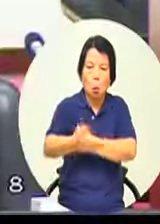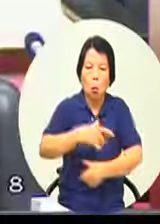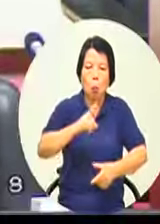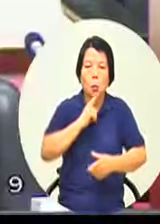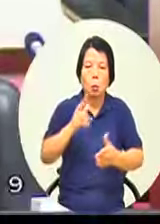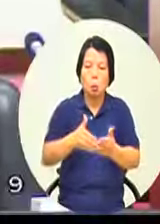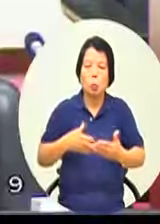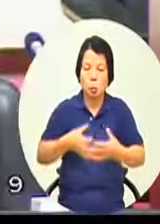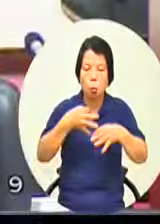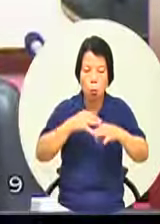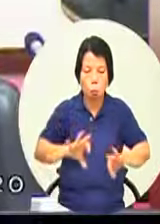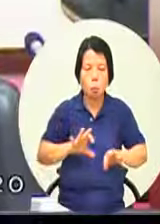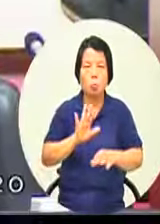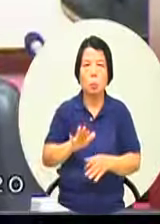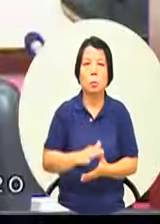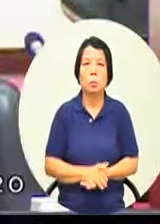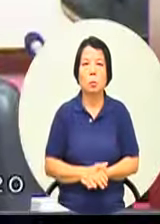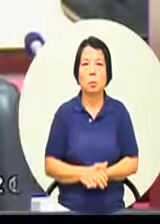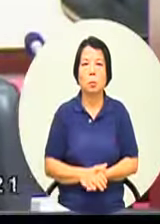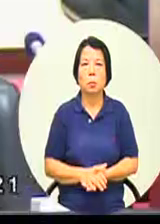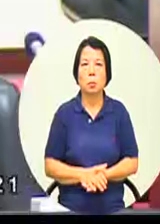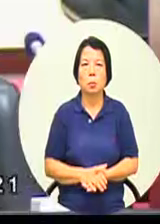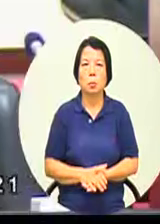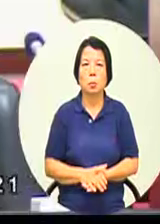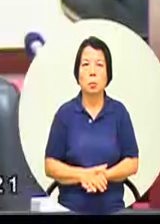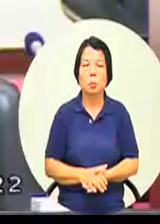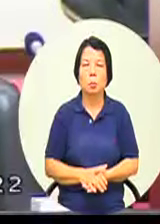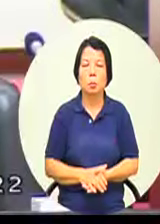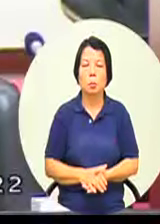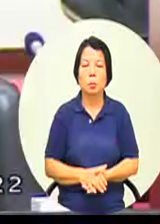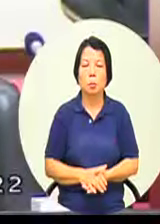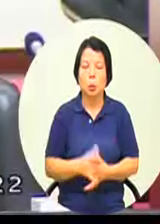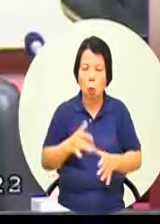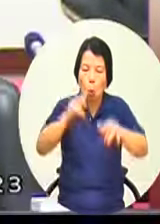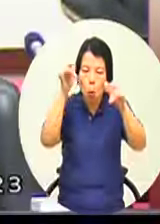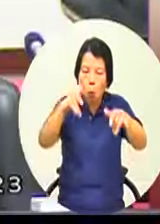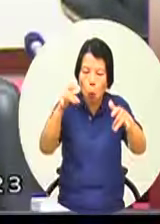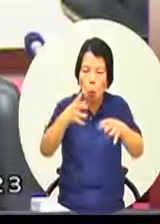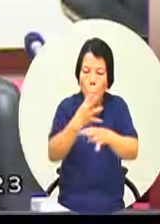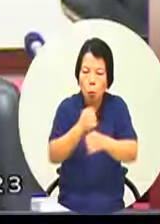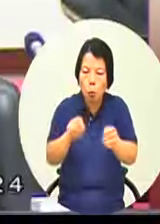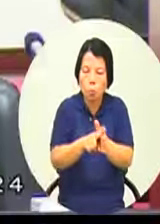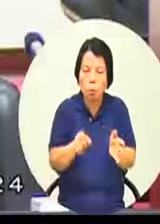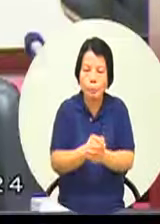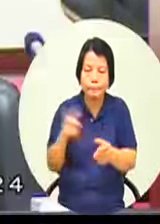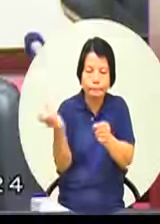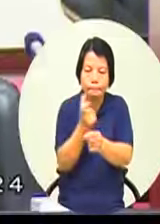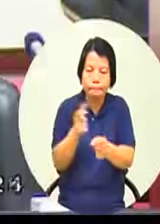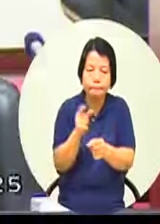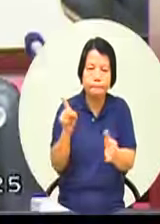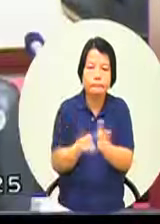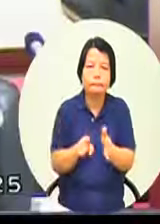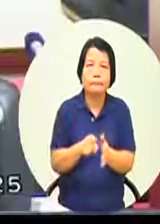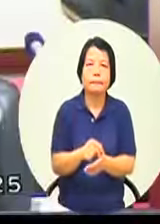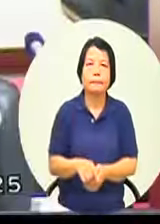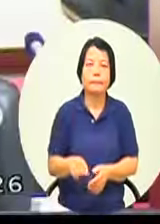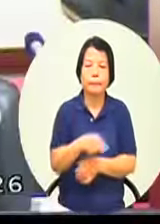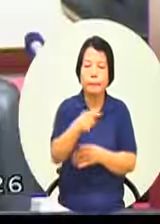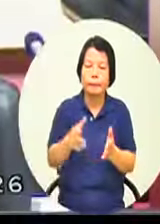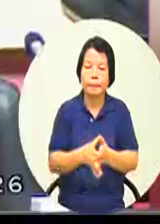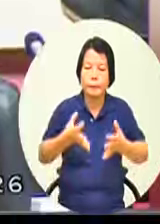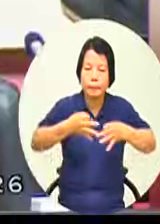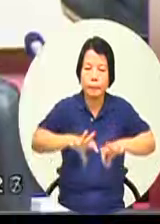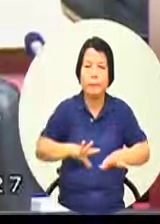亏损，那有雨季的时候或者是台风的时候，他们的损